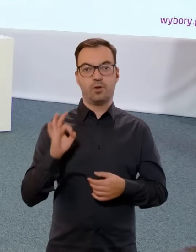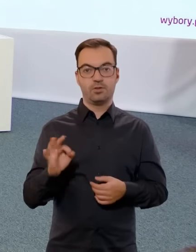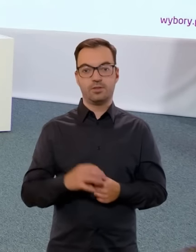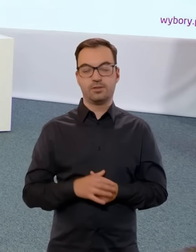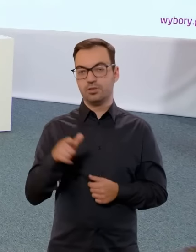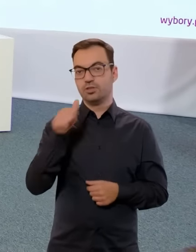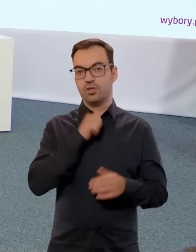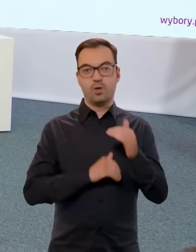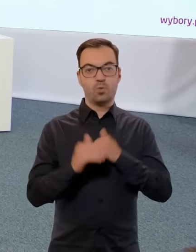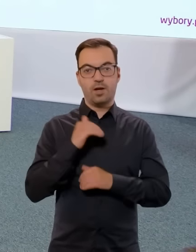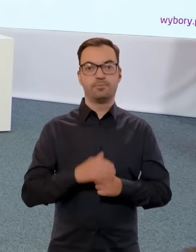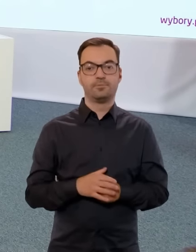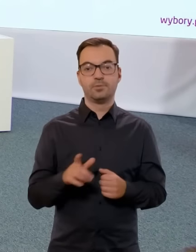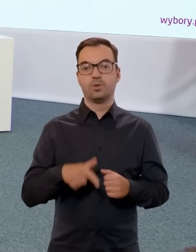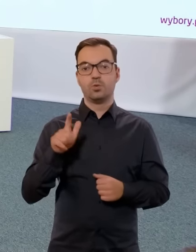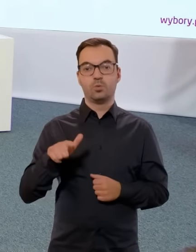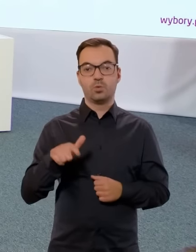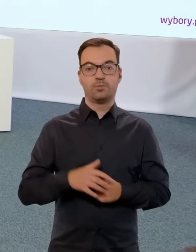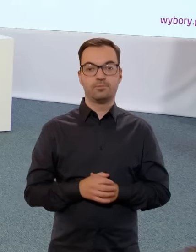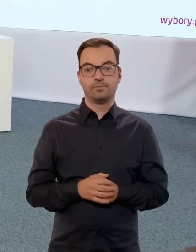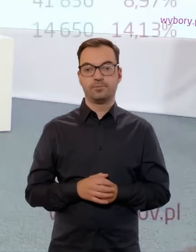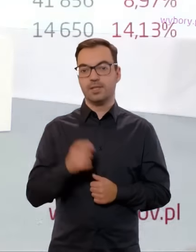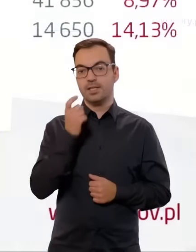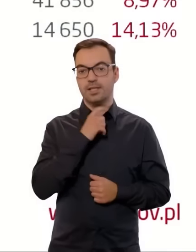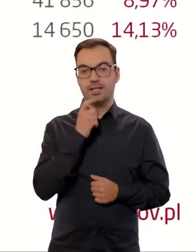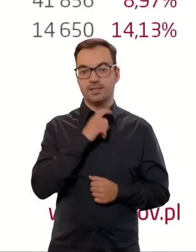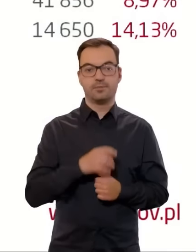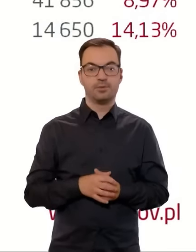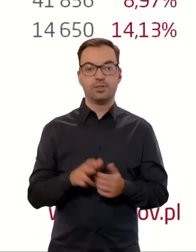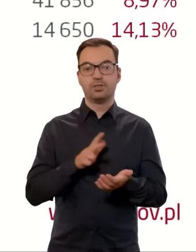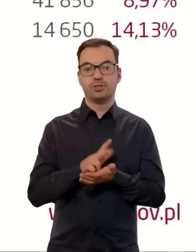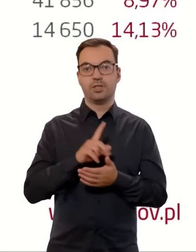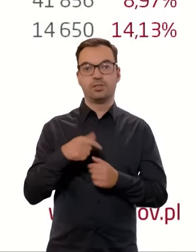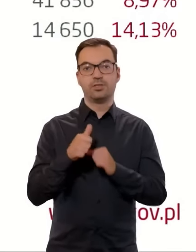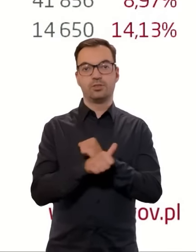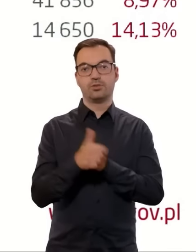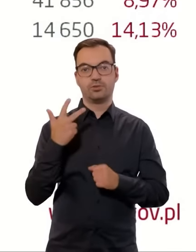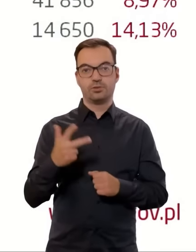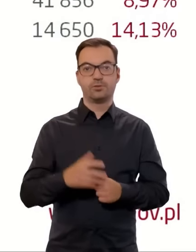14,13% w Zielonej Górze. Drugie miejsce Kielce